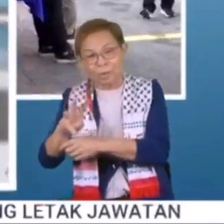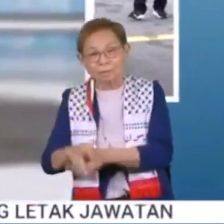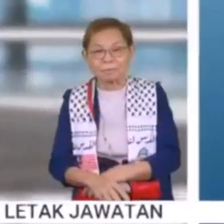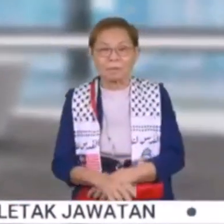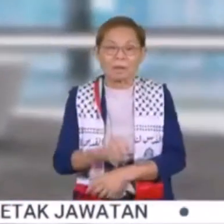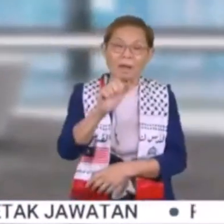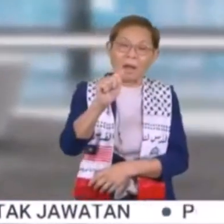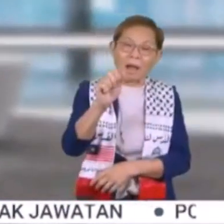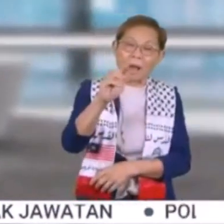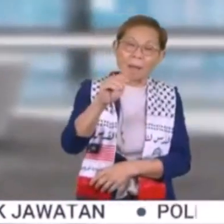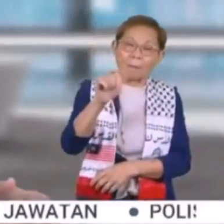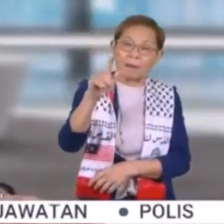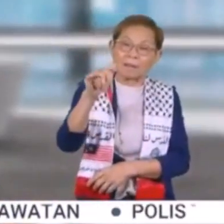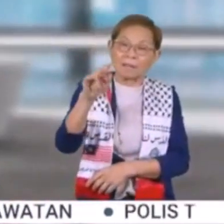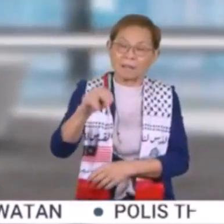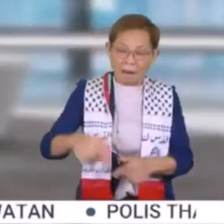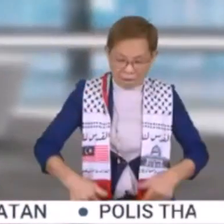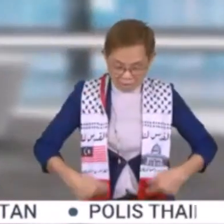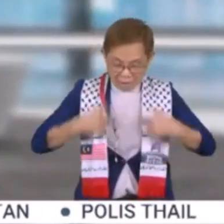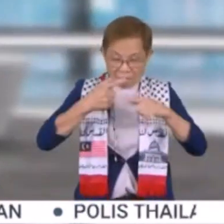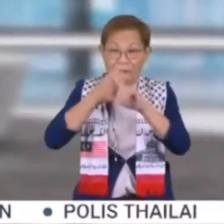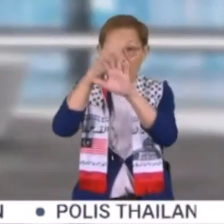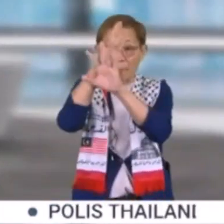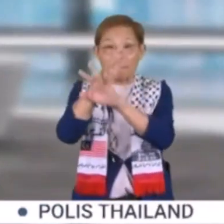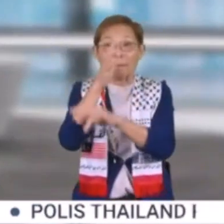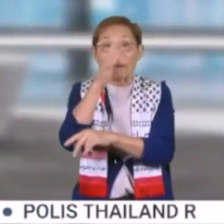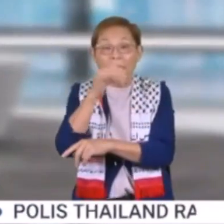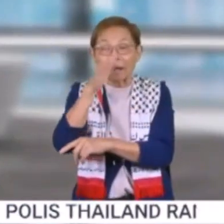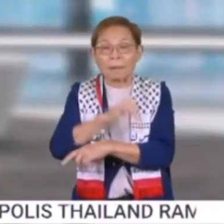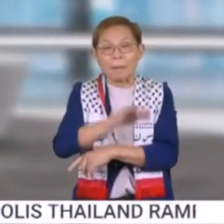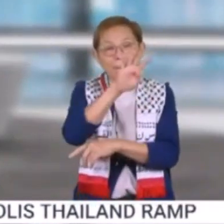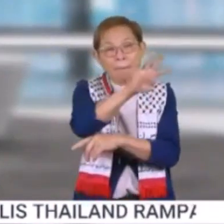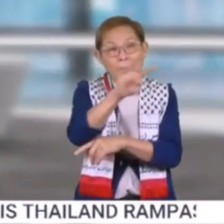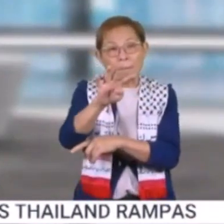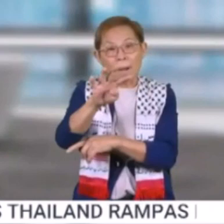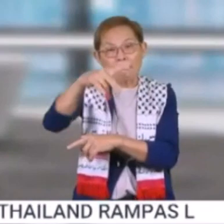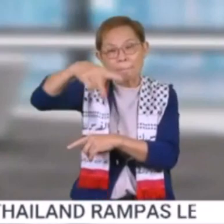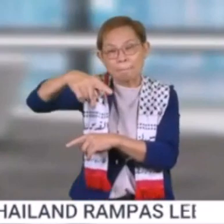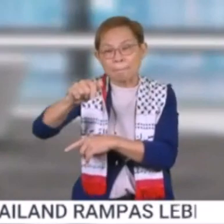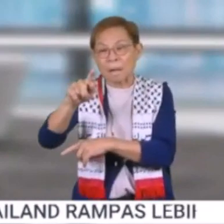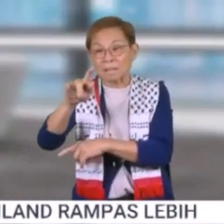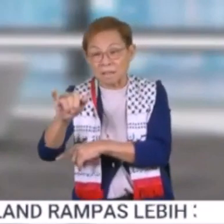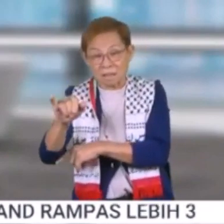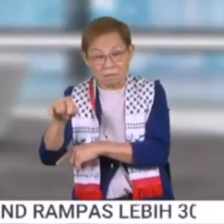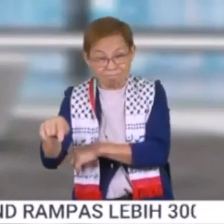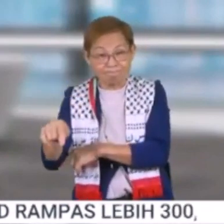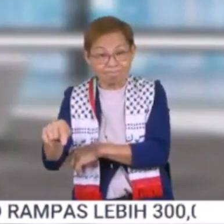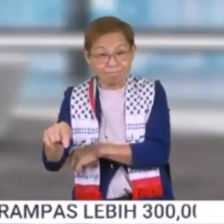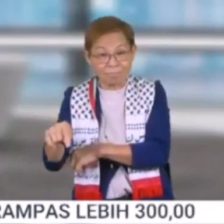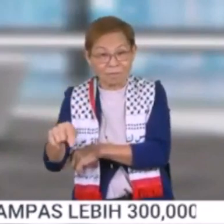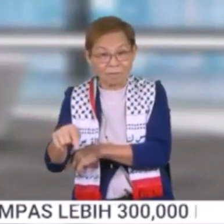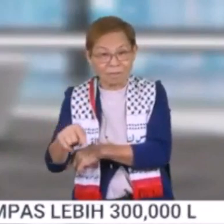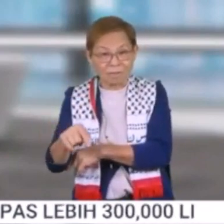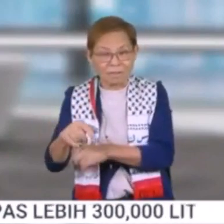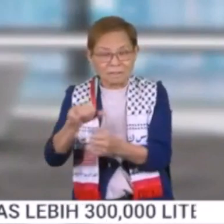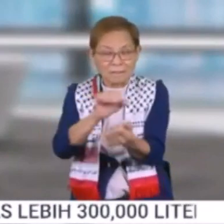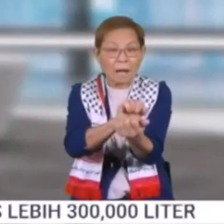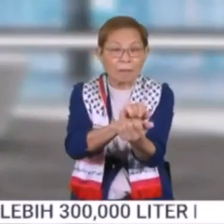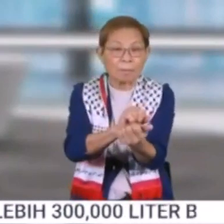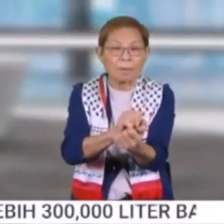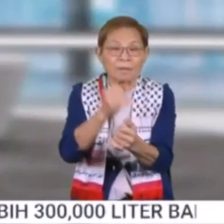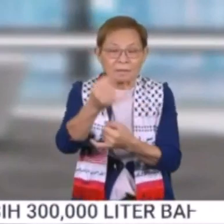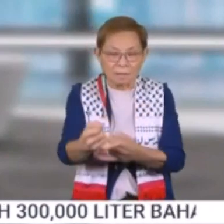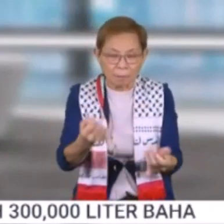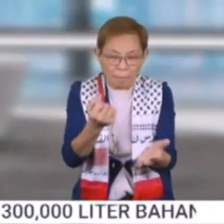Amalina langsung dari Melaka. Berdasarkan perkembangan seterusnya, 44 pendatang asing tanpa izin parti dicekup